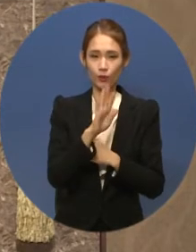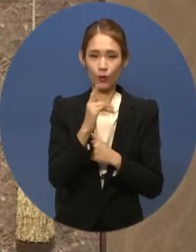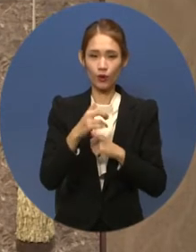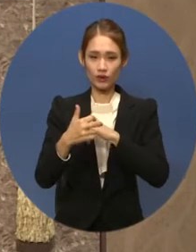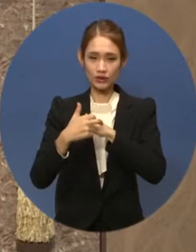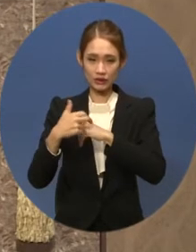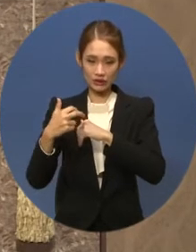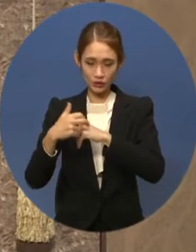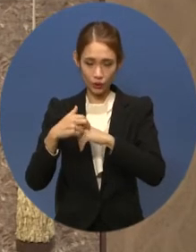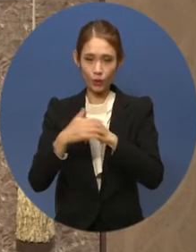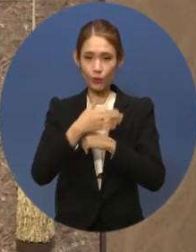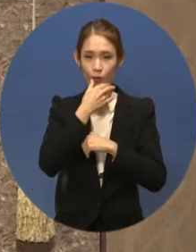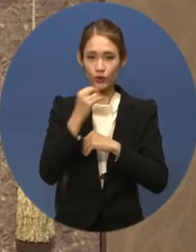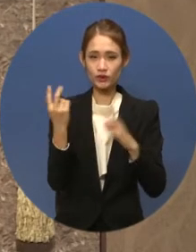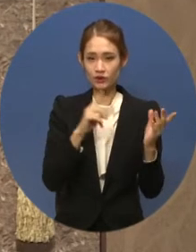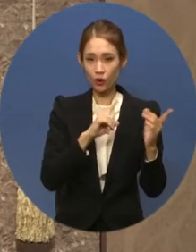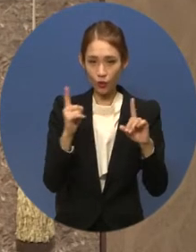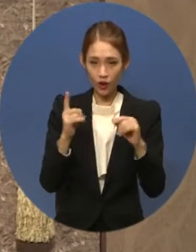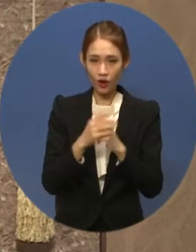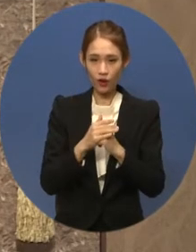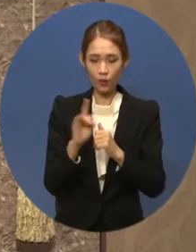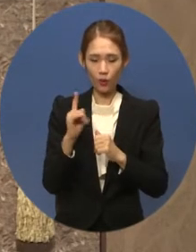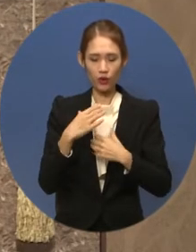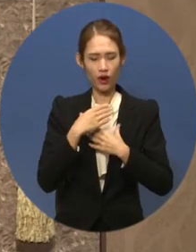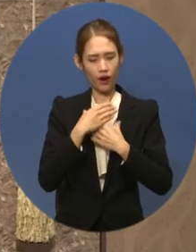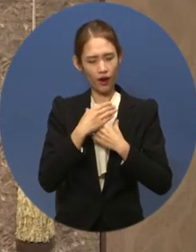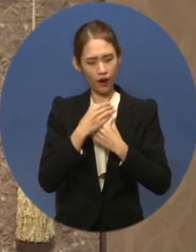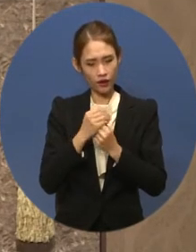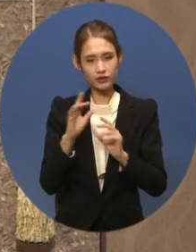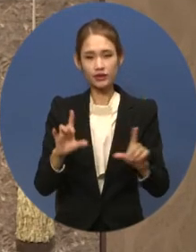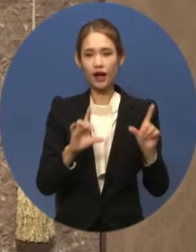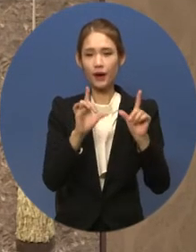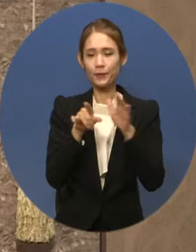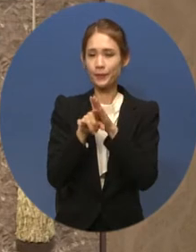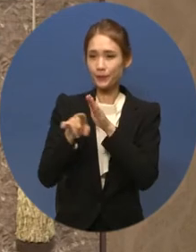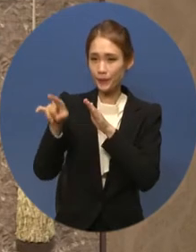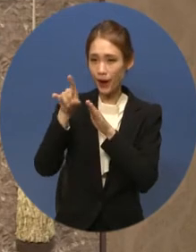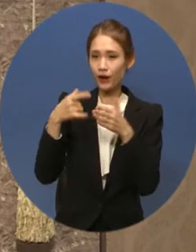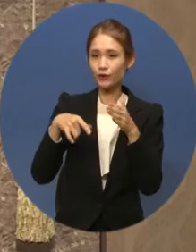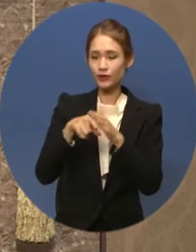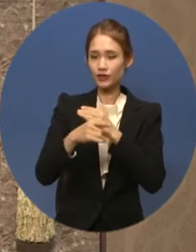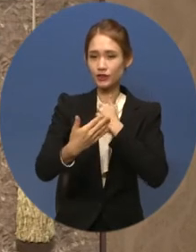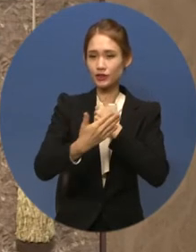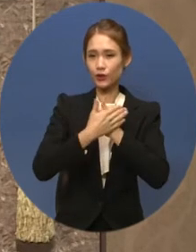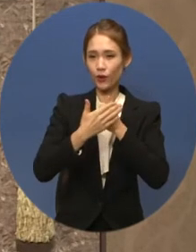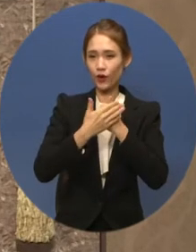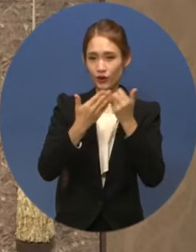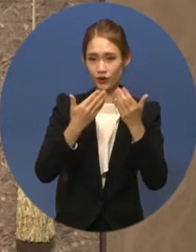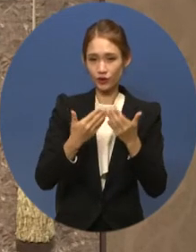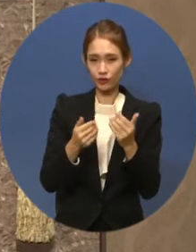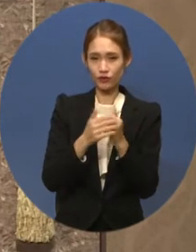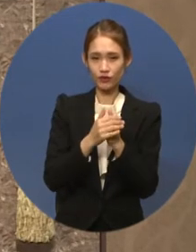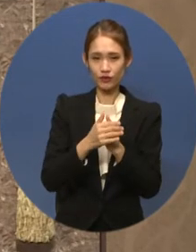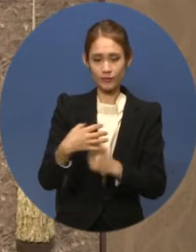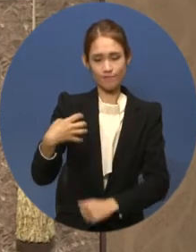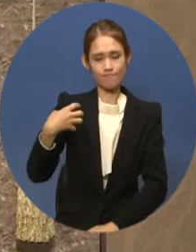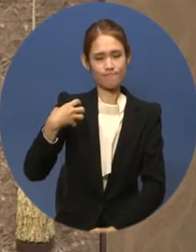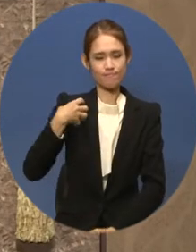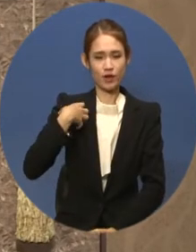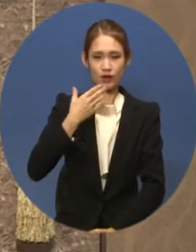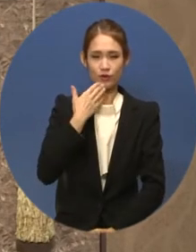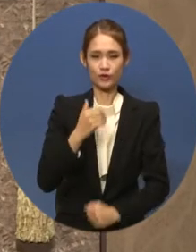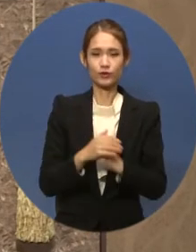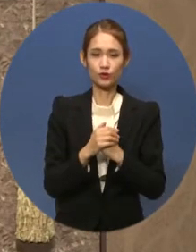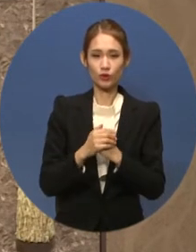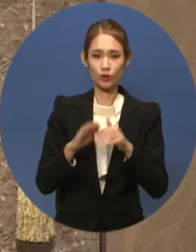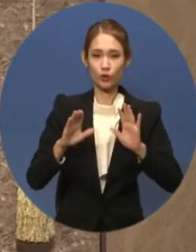복지 재활 까지 안정된 삶을 살아 가실 수 있도록 지원하는 것이 저희들의 4명 이구요 저희가